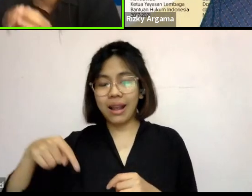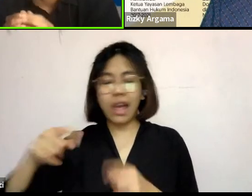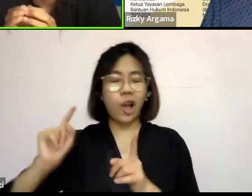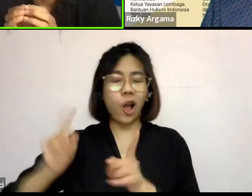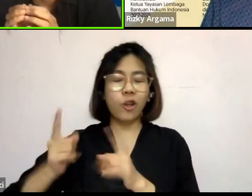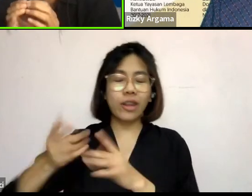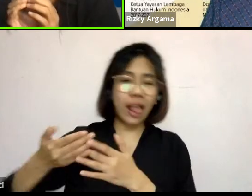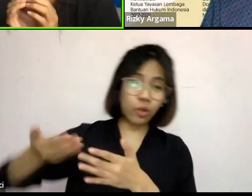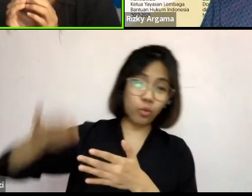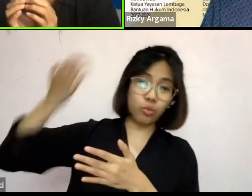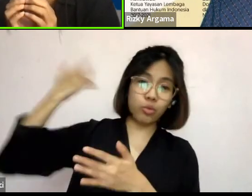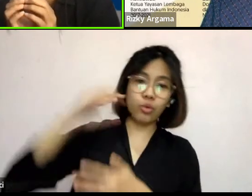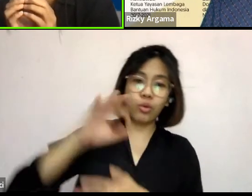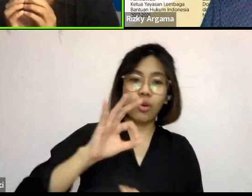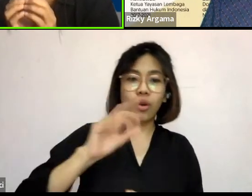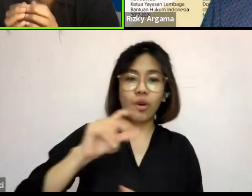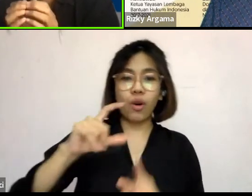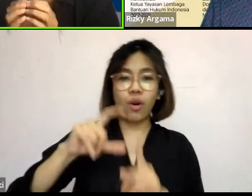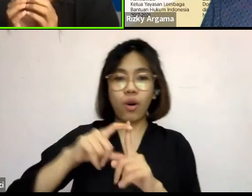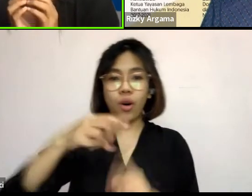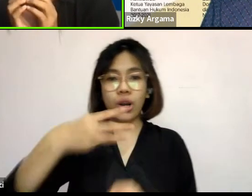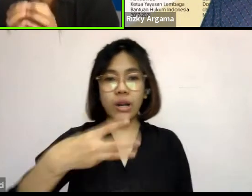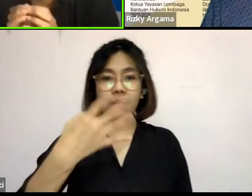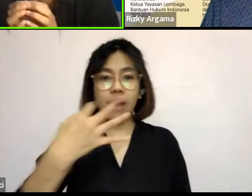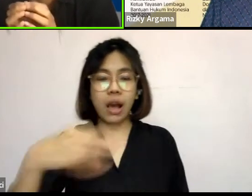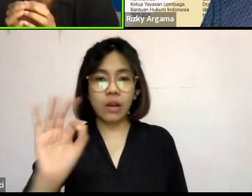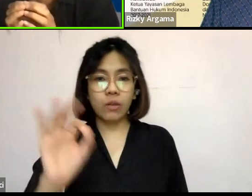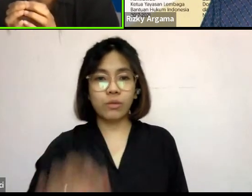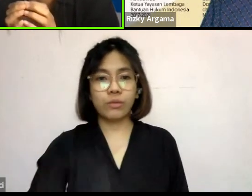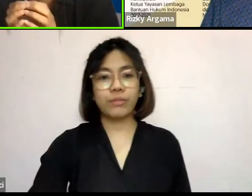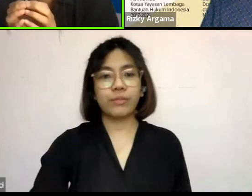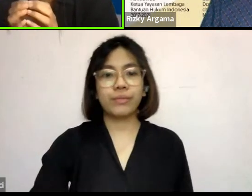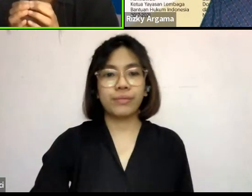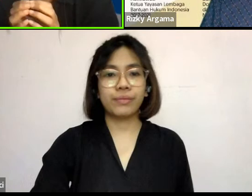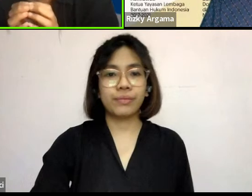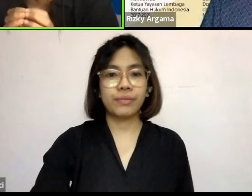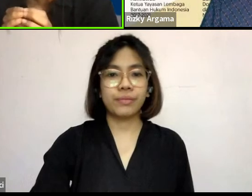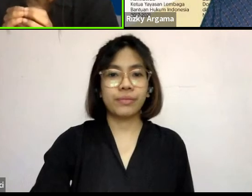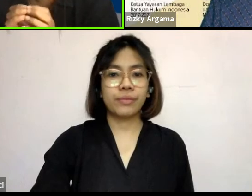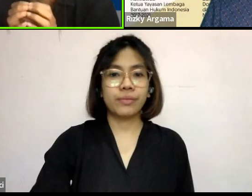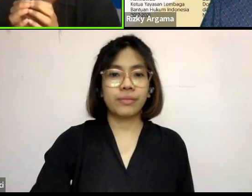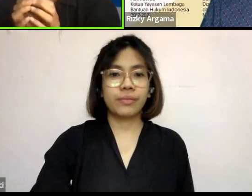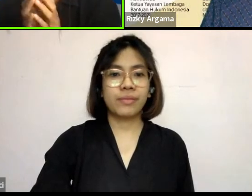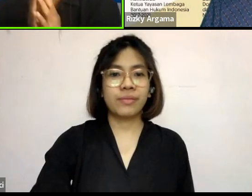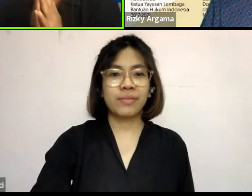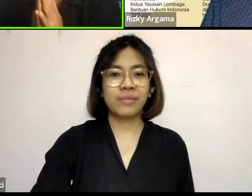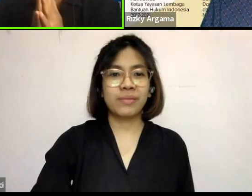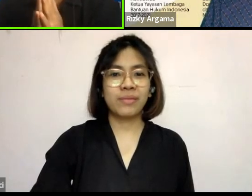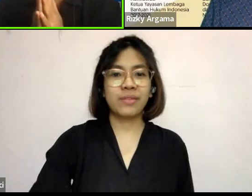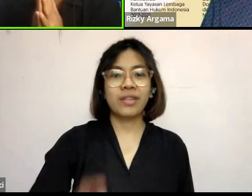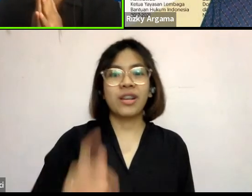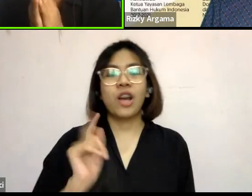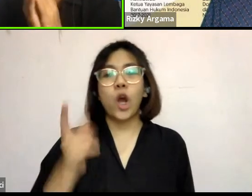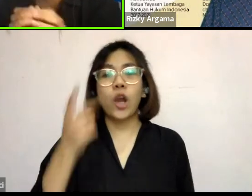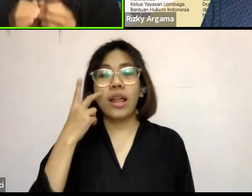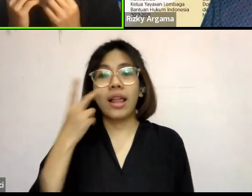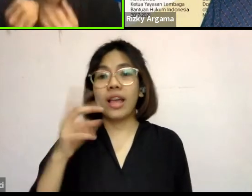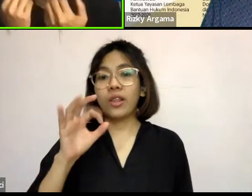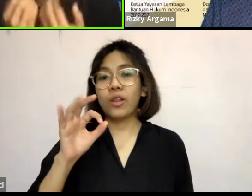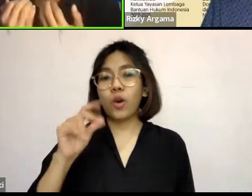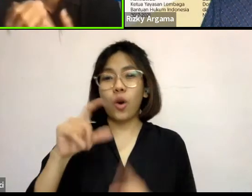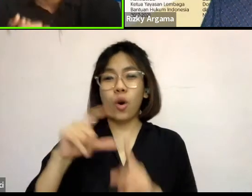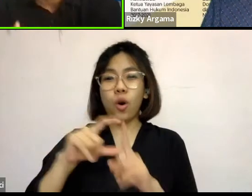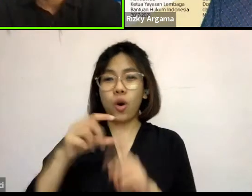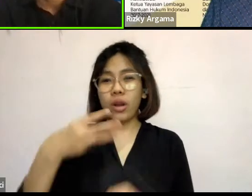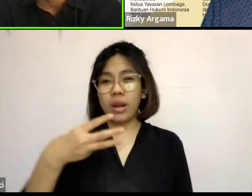bahasa yang sangat apa yang sangat bahasa